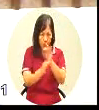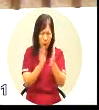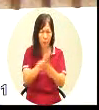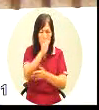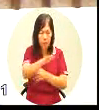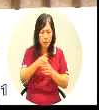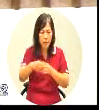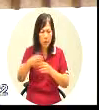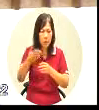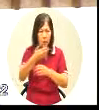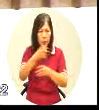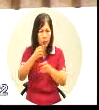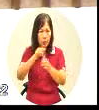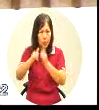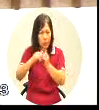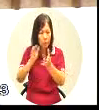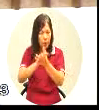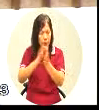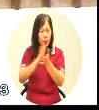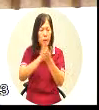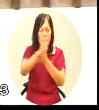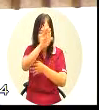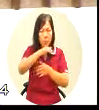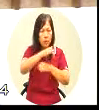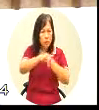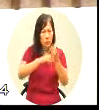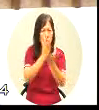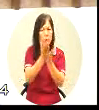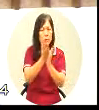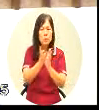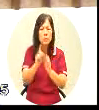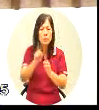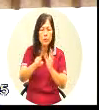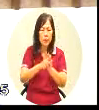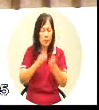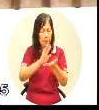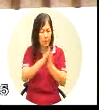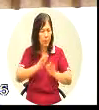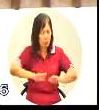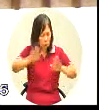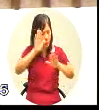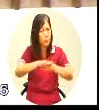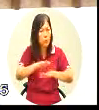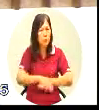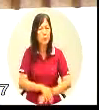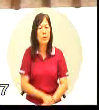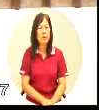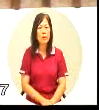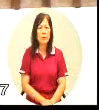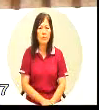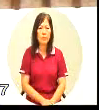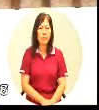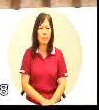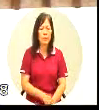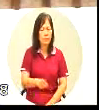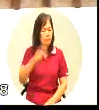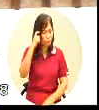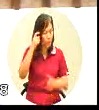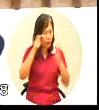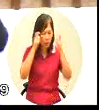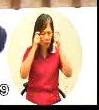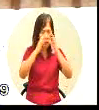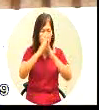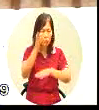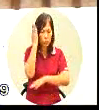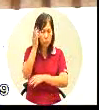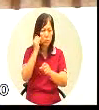民朋友啊，不管是他们往后的生活等等的齁，都可以更好啦。那像这些我想是否可以来继续来做